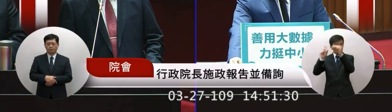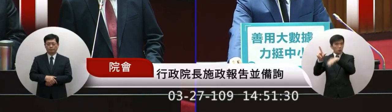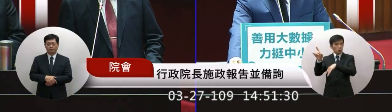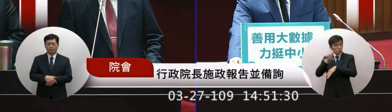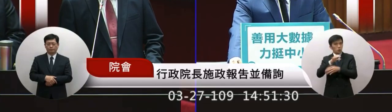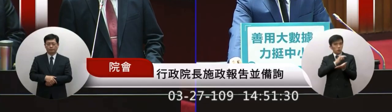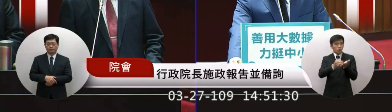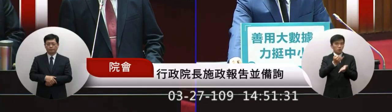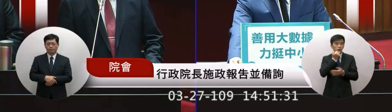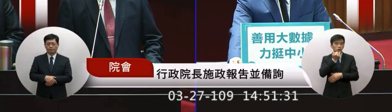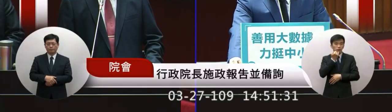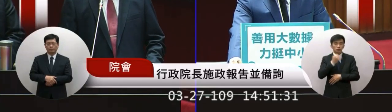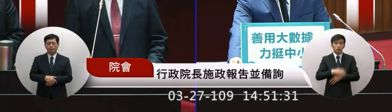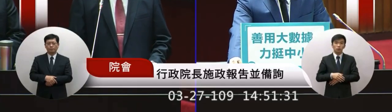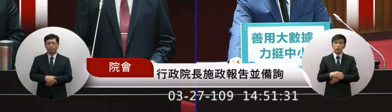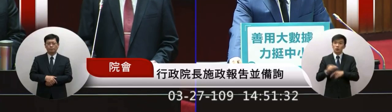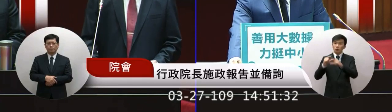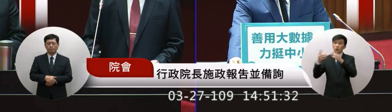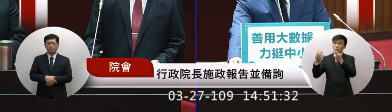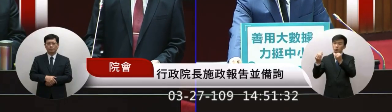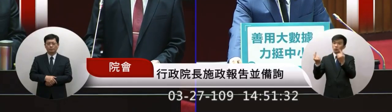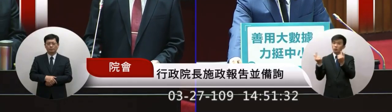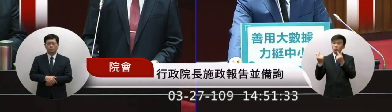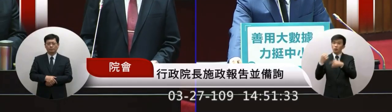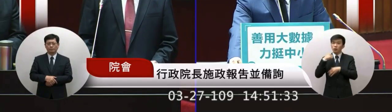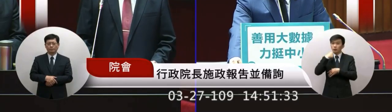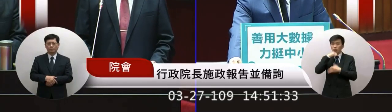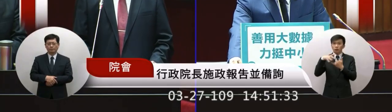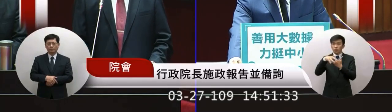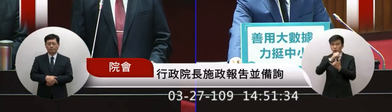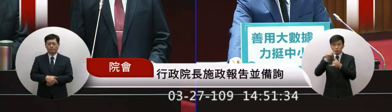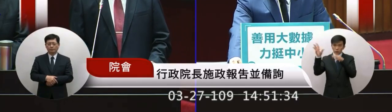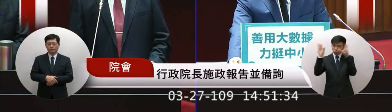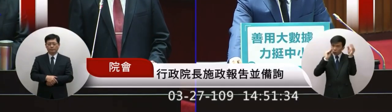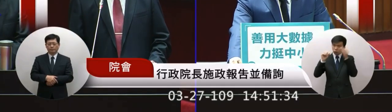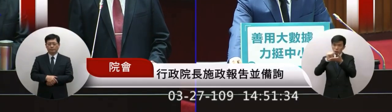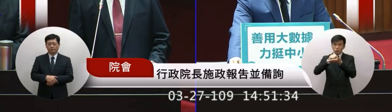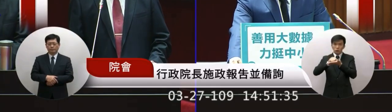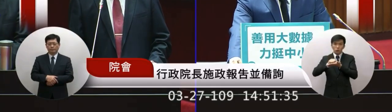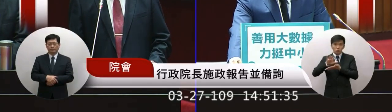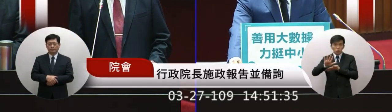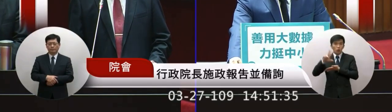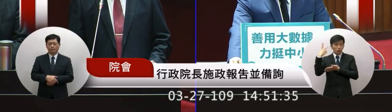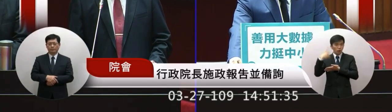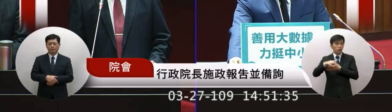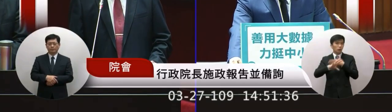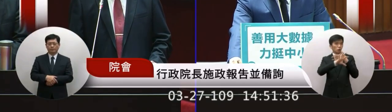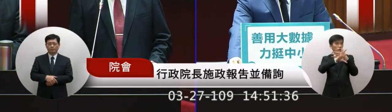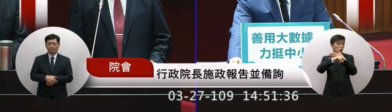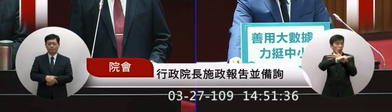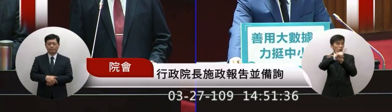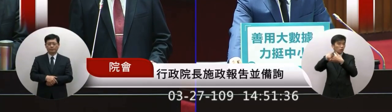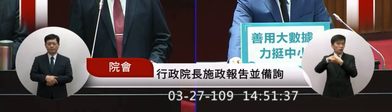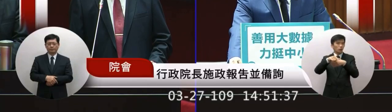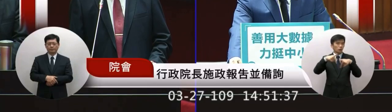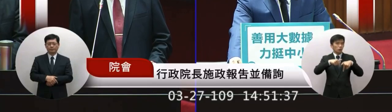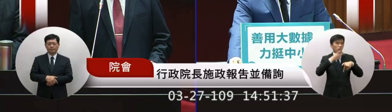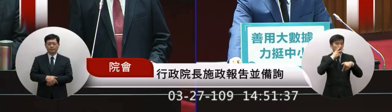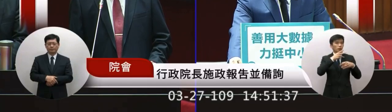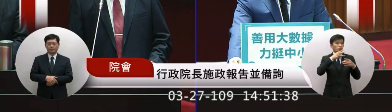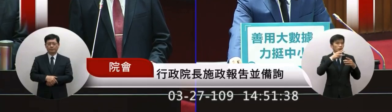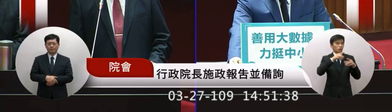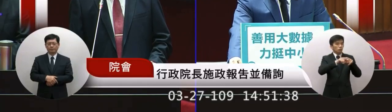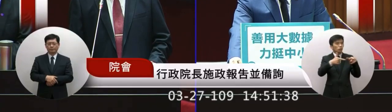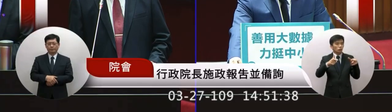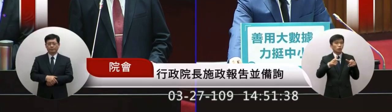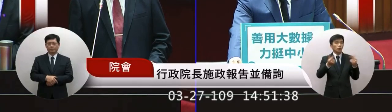集除了我们国内的这些相关的系统的资讯之外，其实各地各国东南亚各国的这些相关当